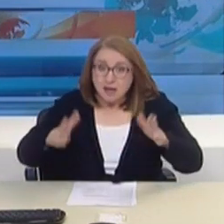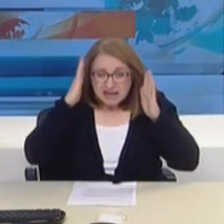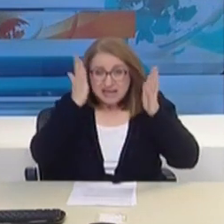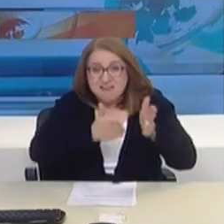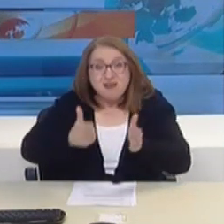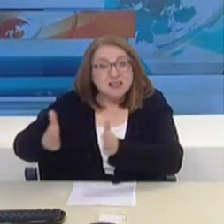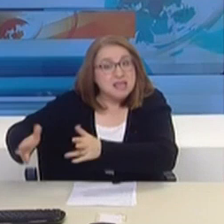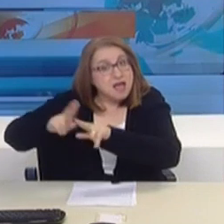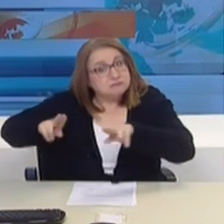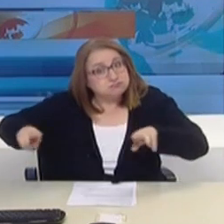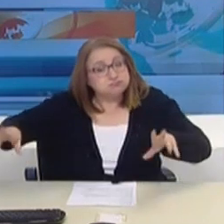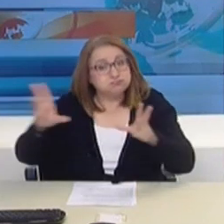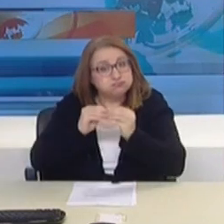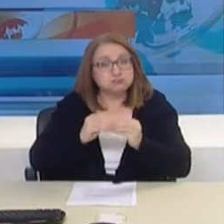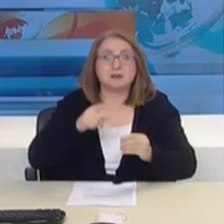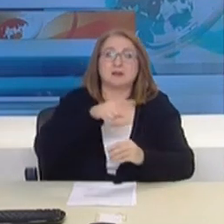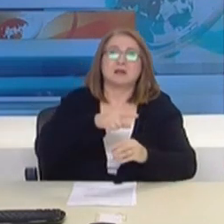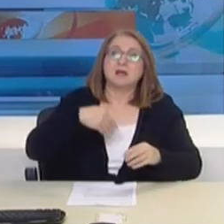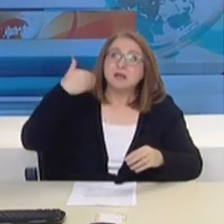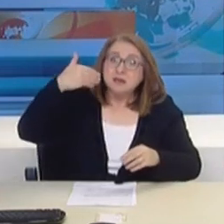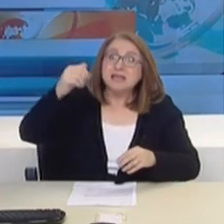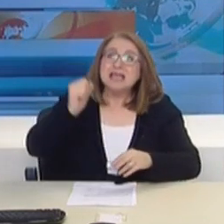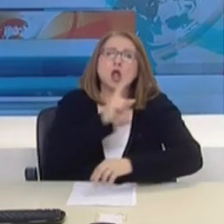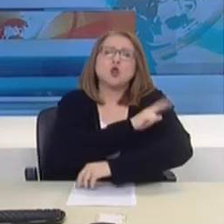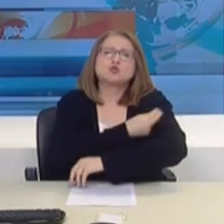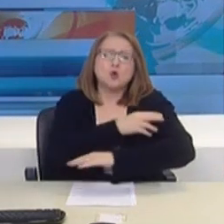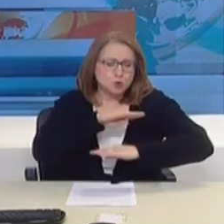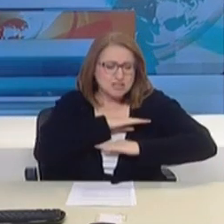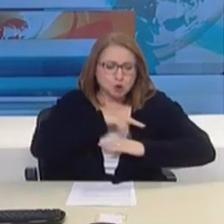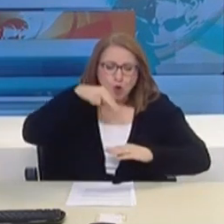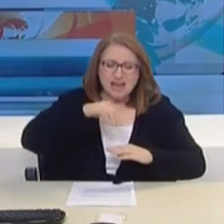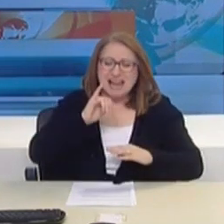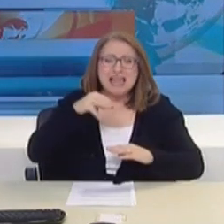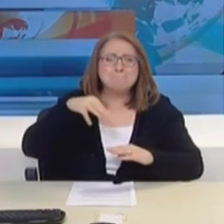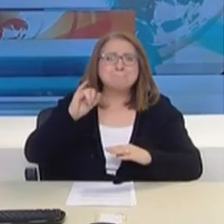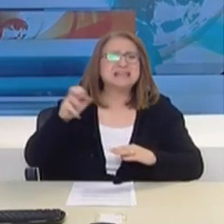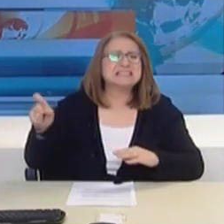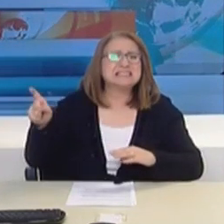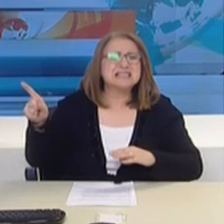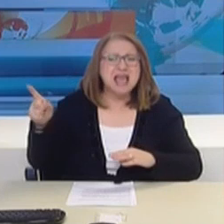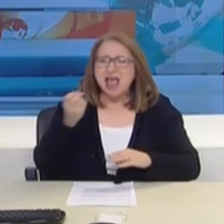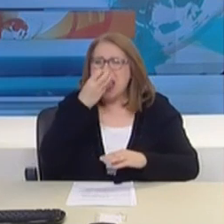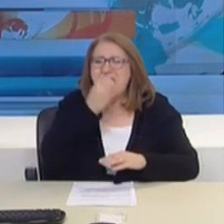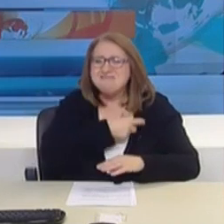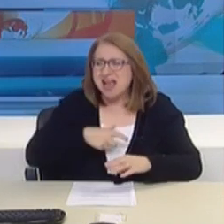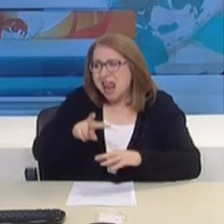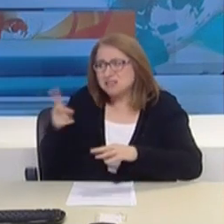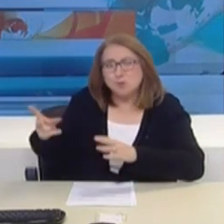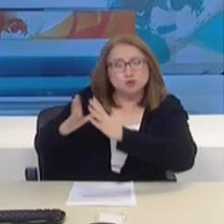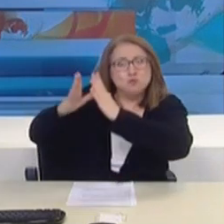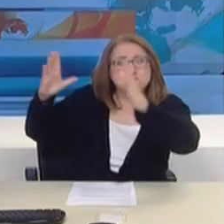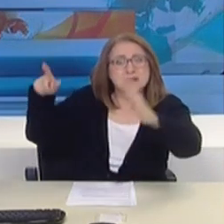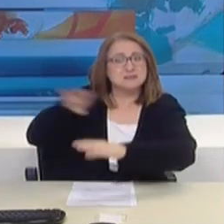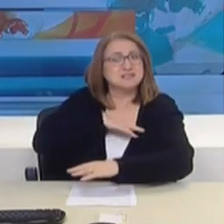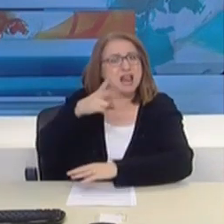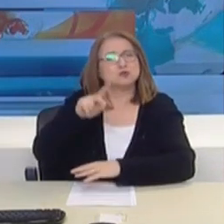καθώς και ολόκληρο το νοσοκομείο Νίμιτς που θα χρησιμοποιηθεί ως νοσοκομείο κοροναϊού. Οι κλίνες που έχουν